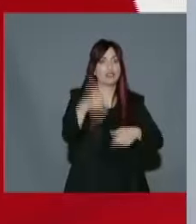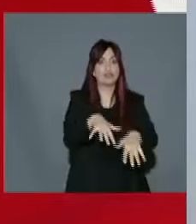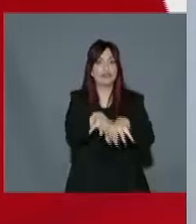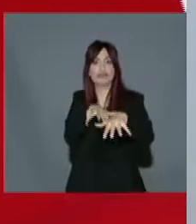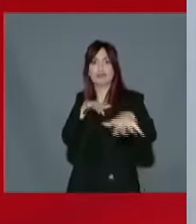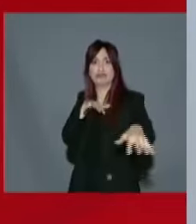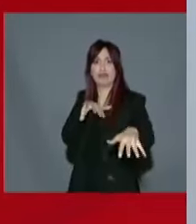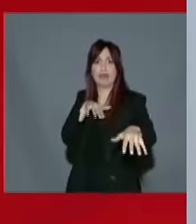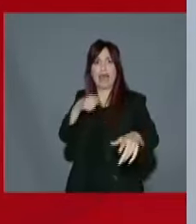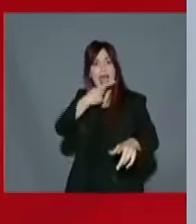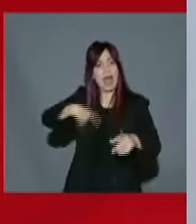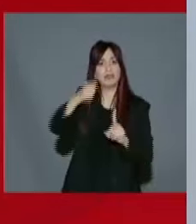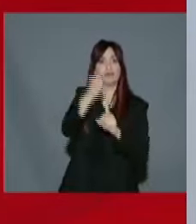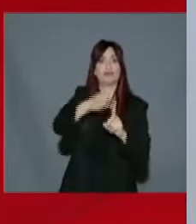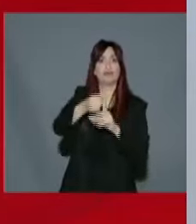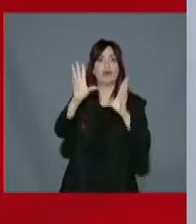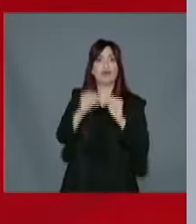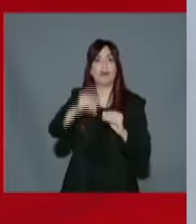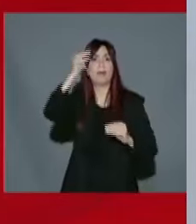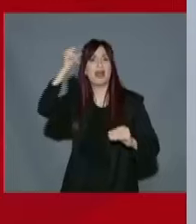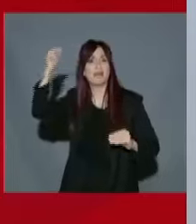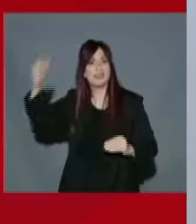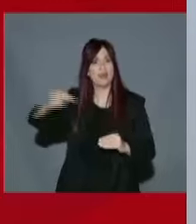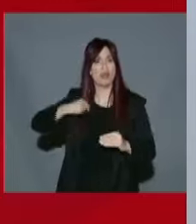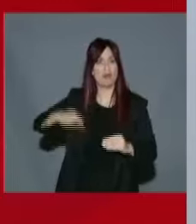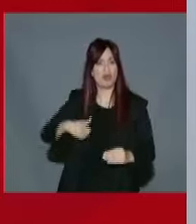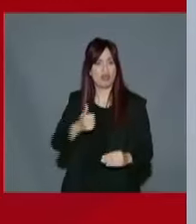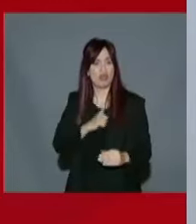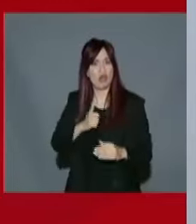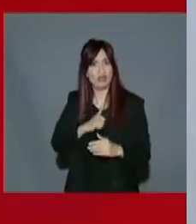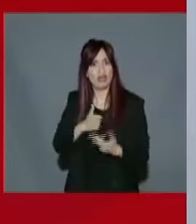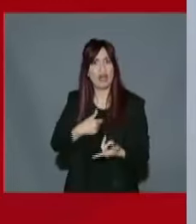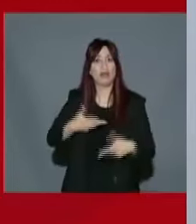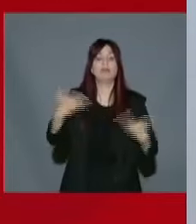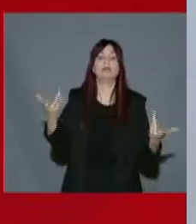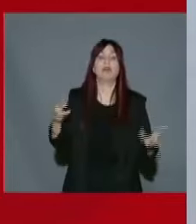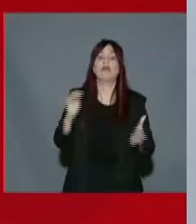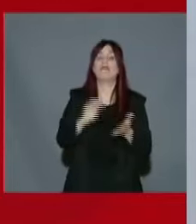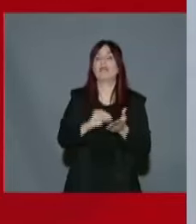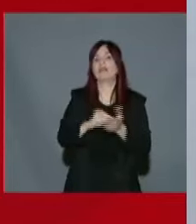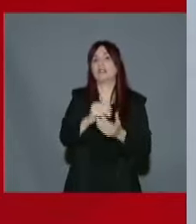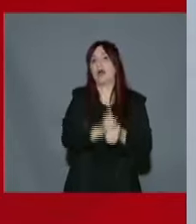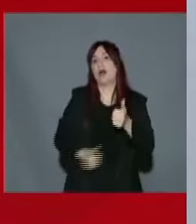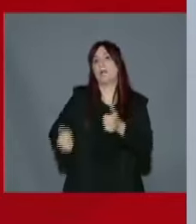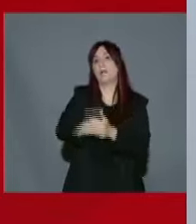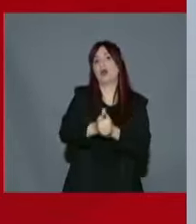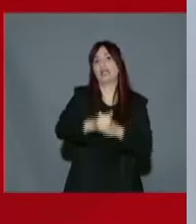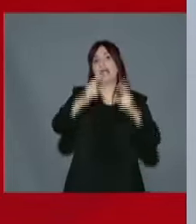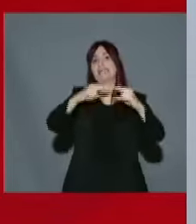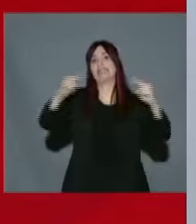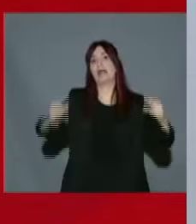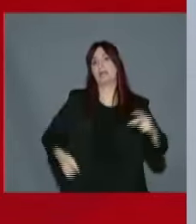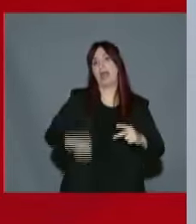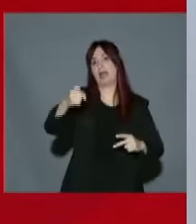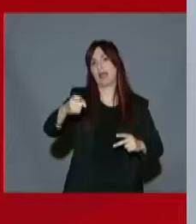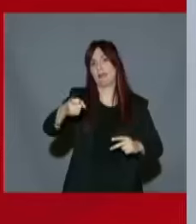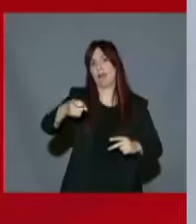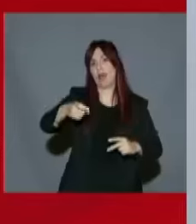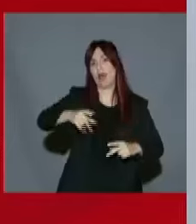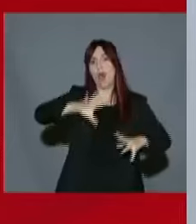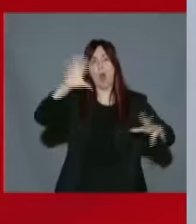και το αδιέξοδο. Ποιο είναι αυτό? Μπορούν οι πλευρές να θεωρήσουν τον